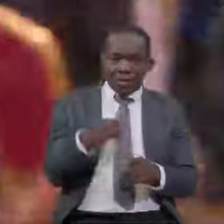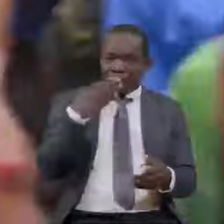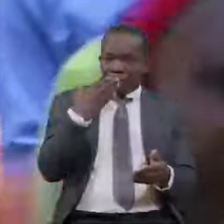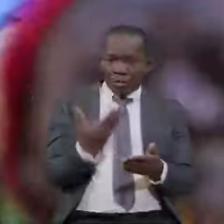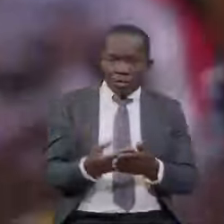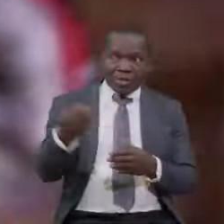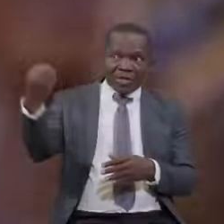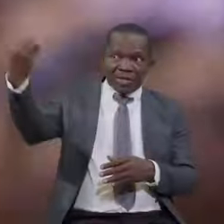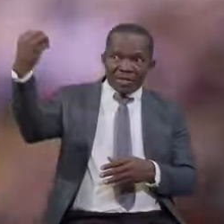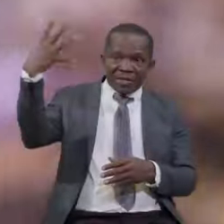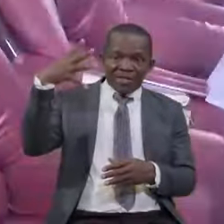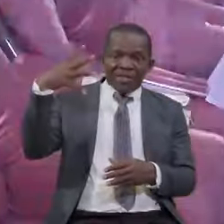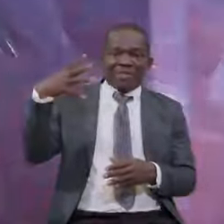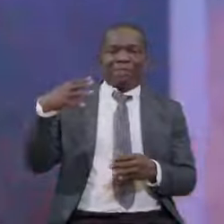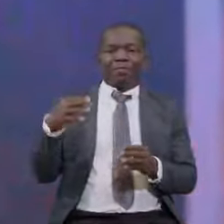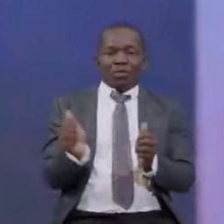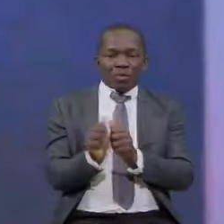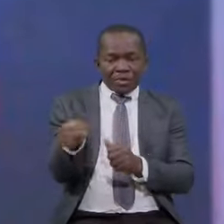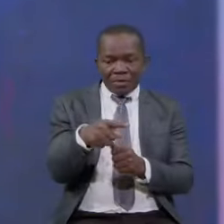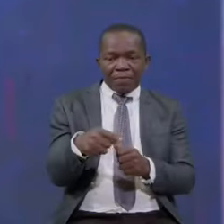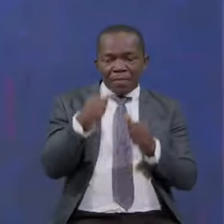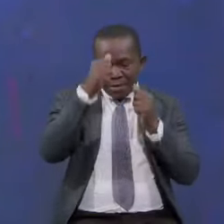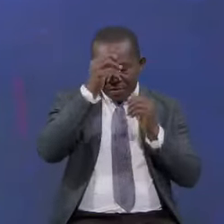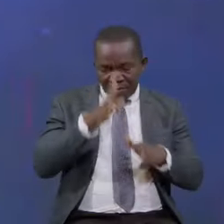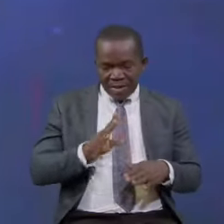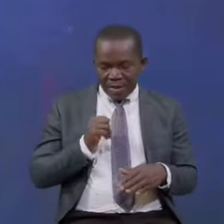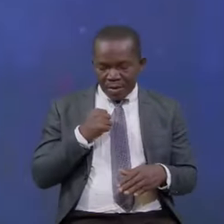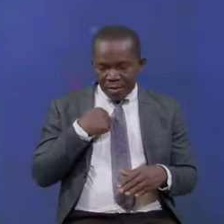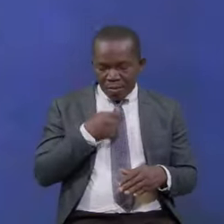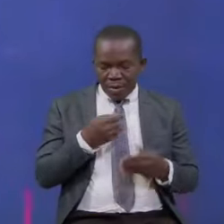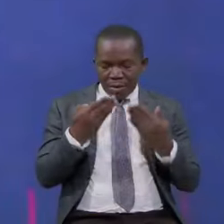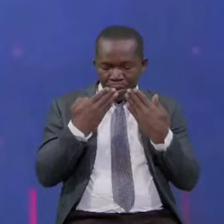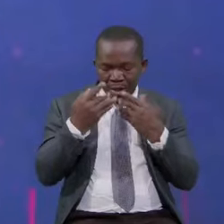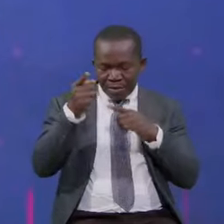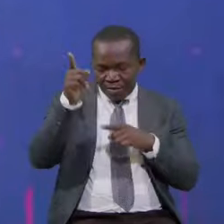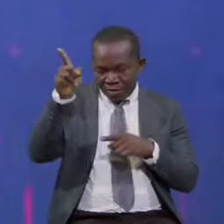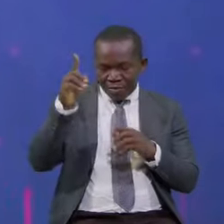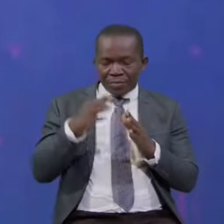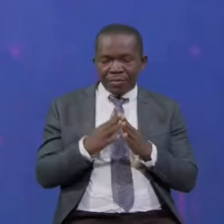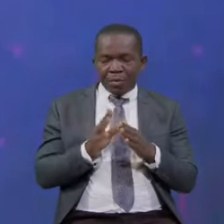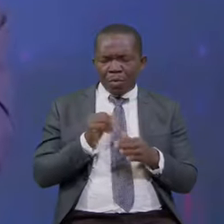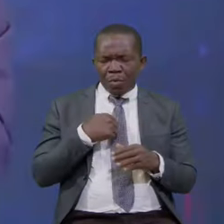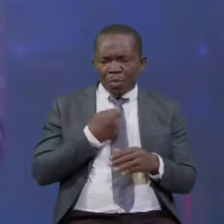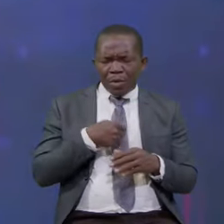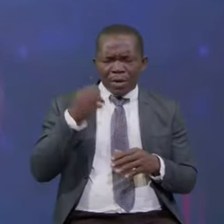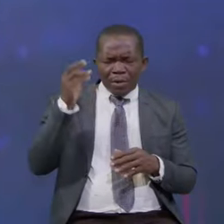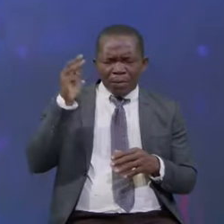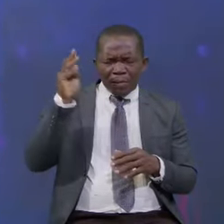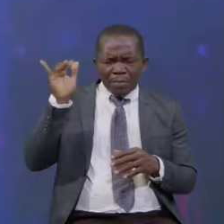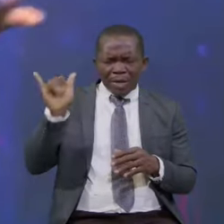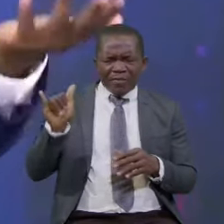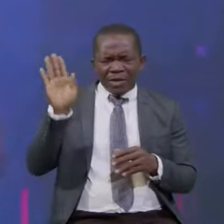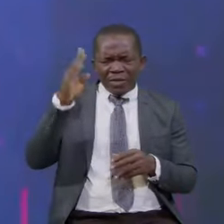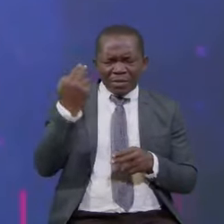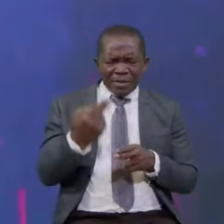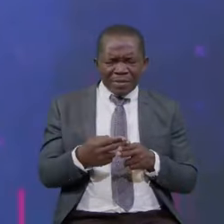gracieux père nous te remercions magnifiant pour ton amour pour ton tes